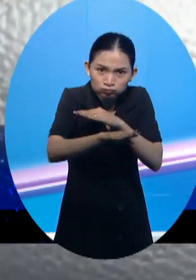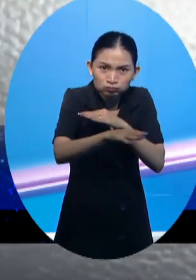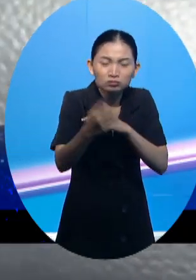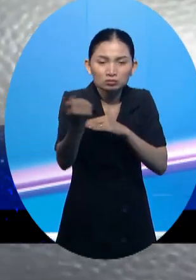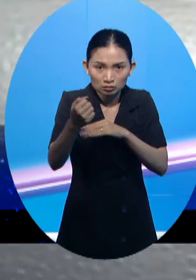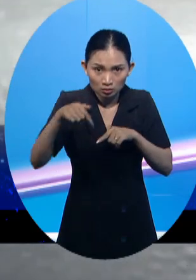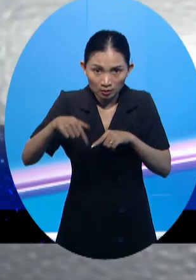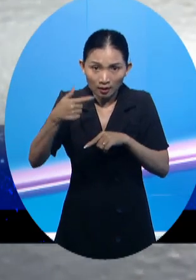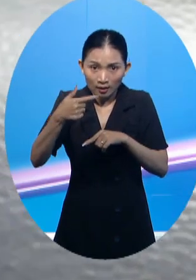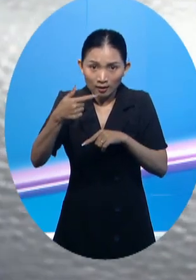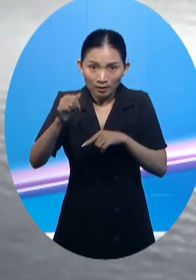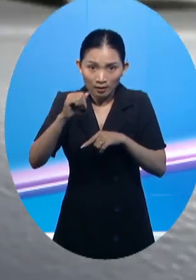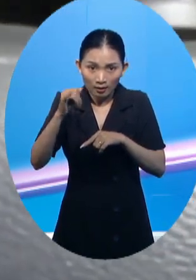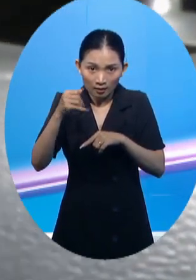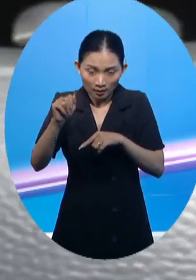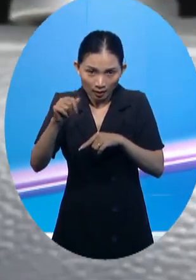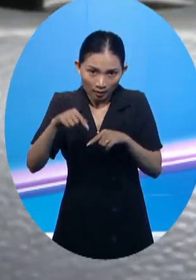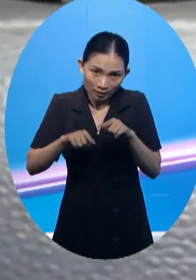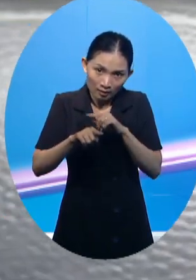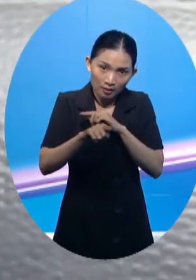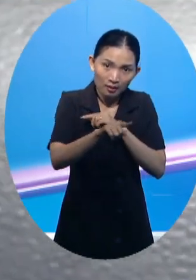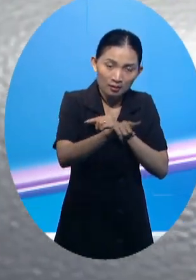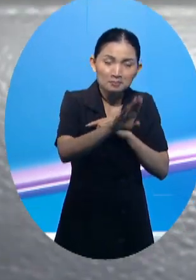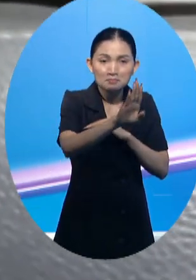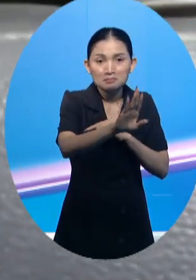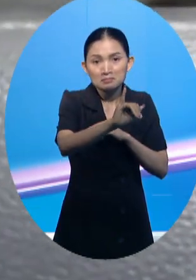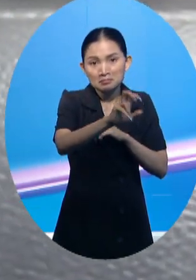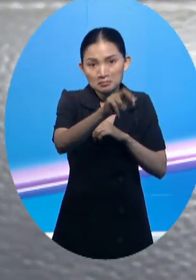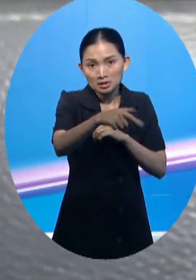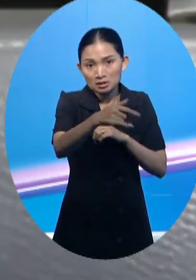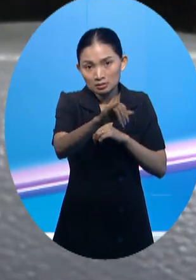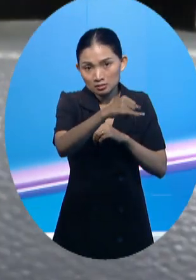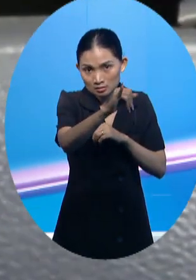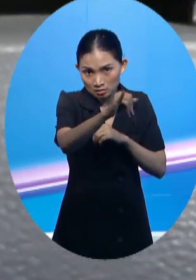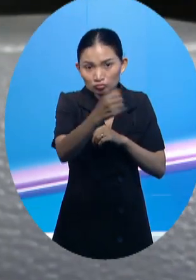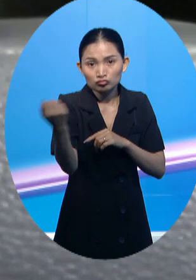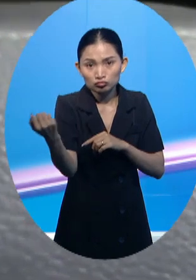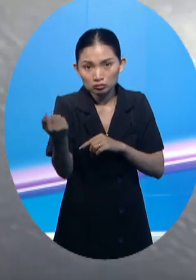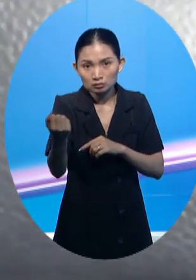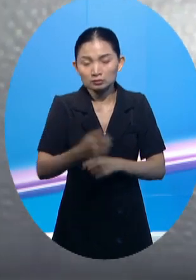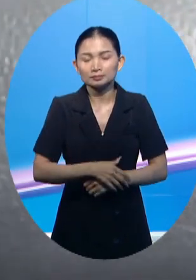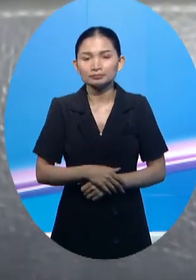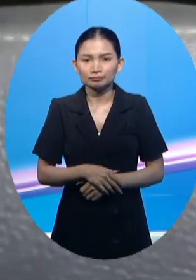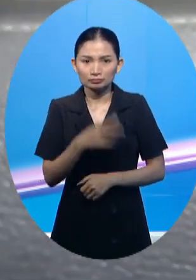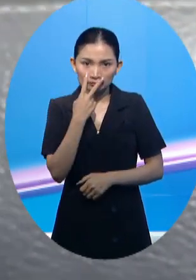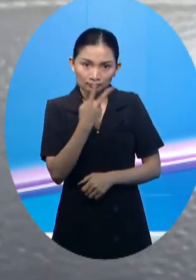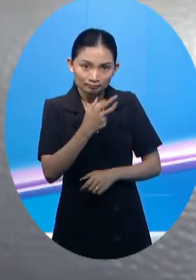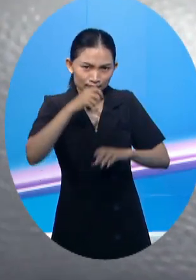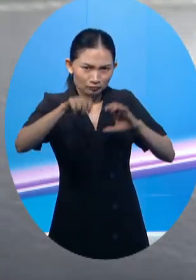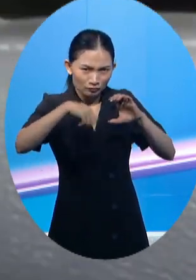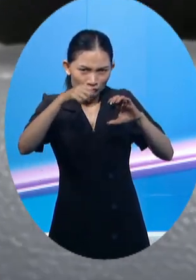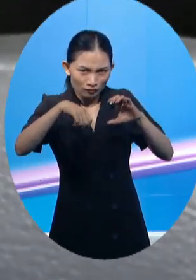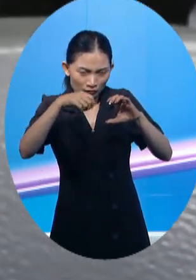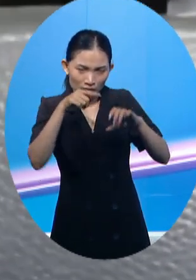tầng biên giới gần cửa khẩu A chuẩn đô đốc Daniel hagar công bố một video mà ông nói rằng em tr của thủ Lnh hamas